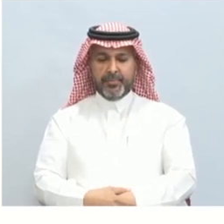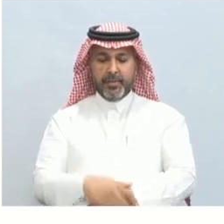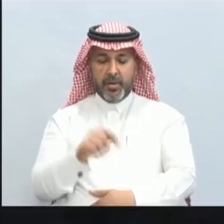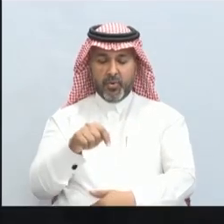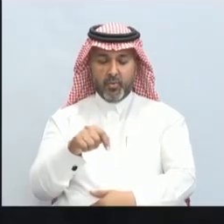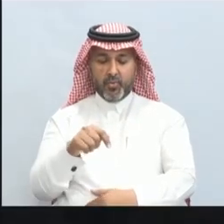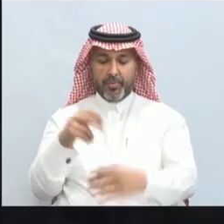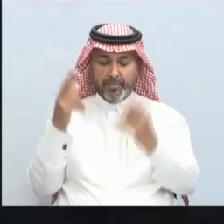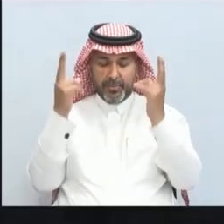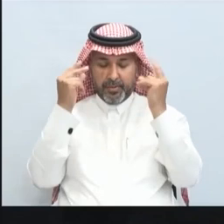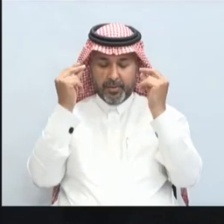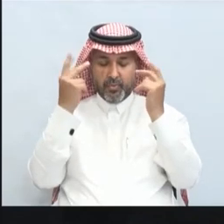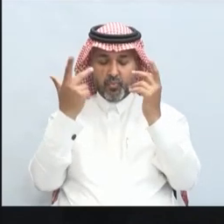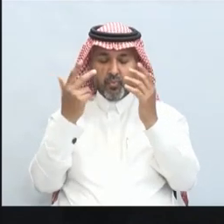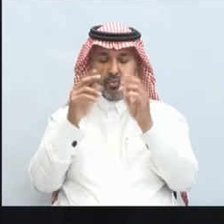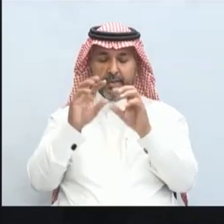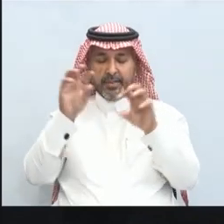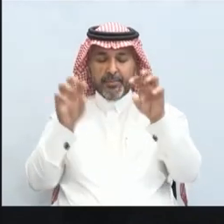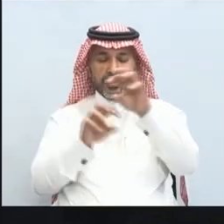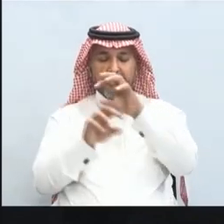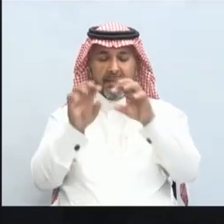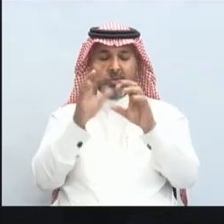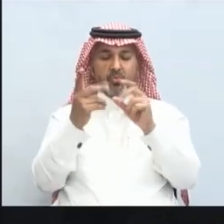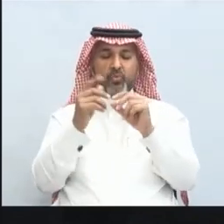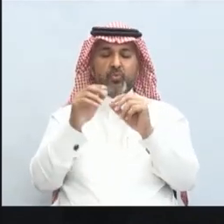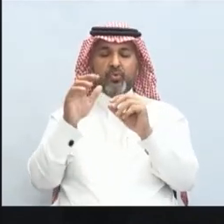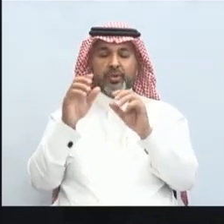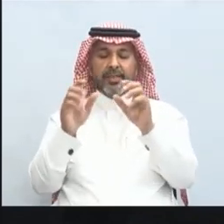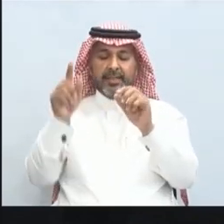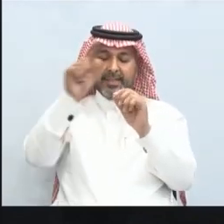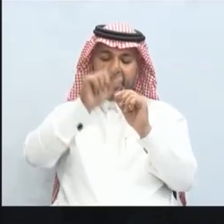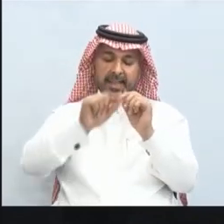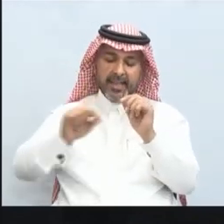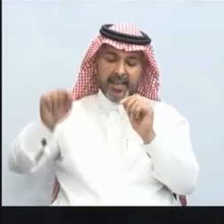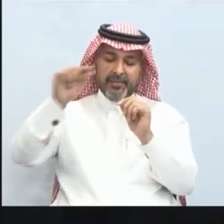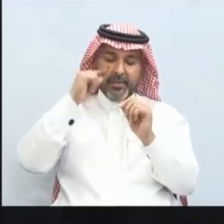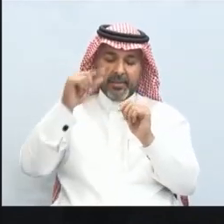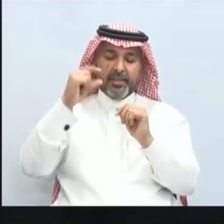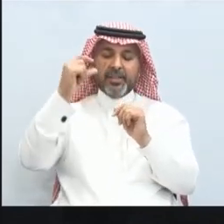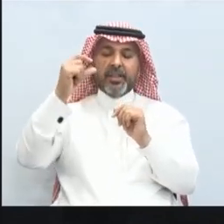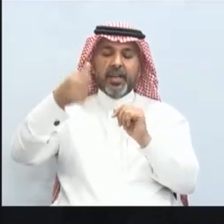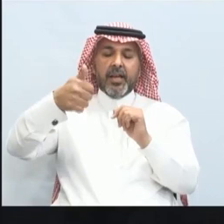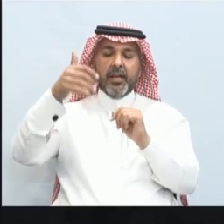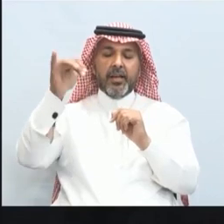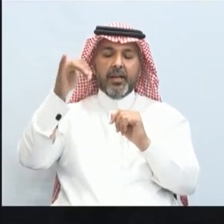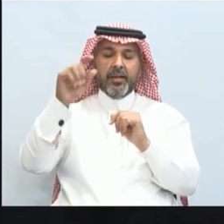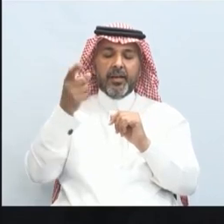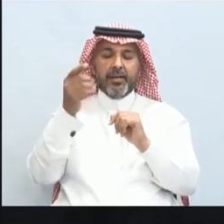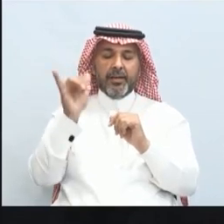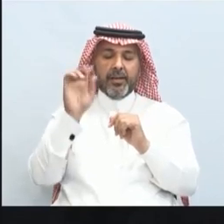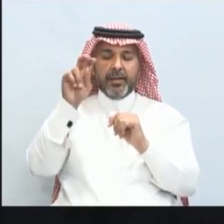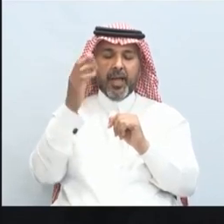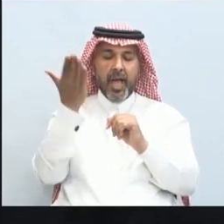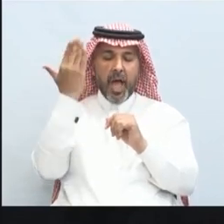التباديل اللي هو التباديل الدائريه التباديل الدائريه ما الفرق بين التباديل الخطيه اللي تعلمناها في الدرس